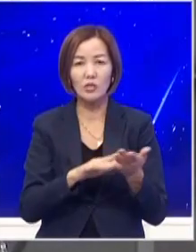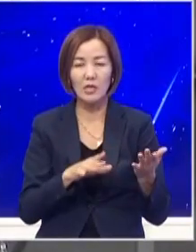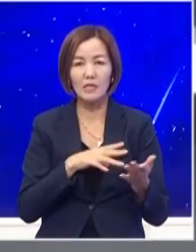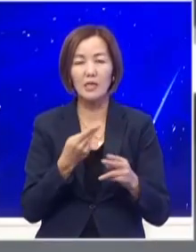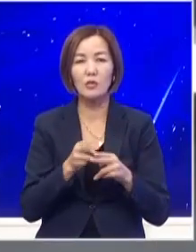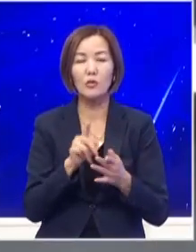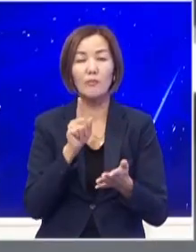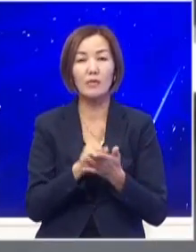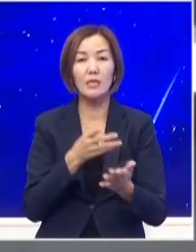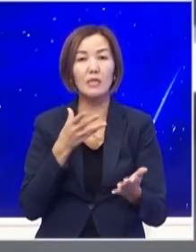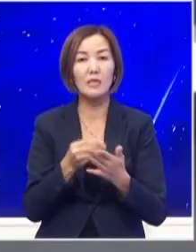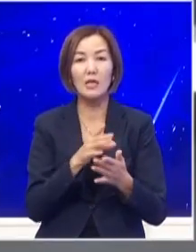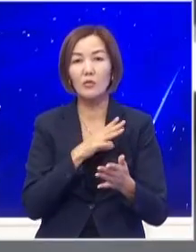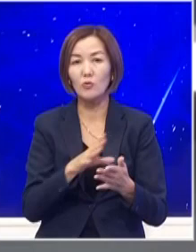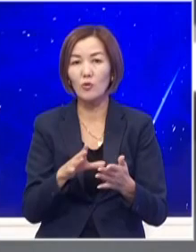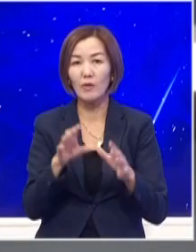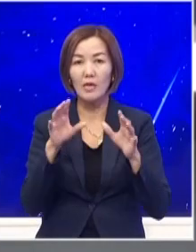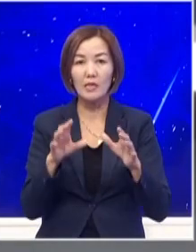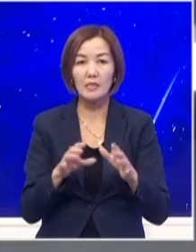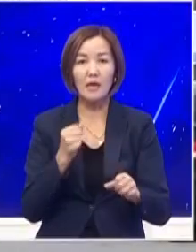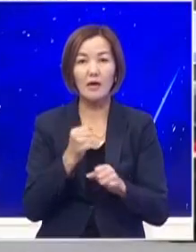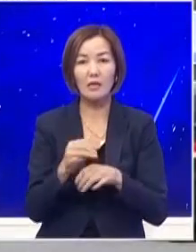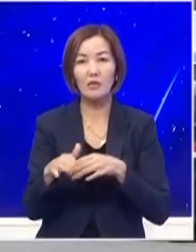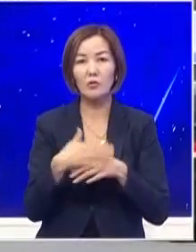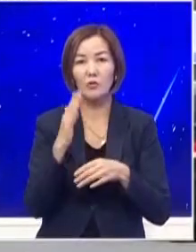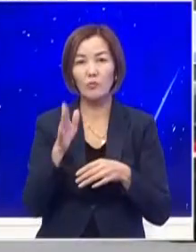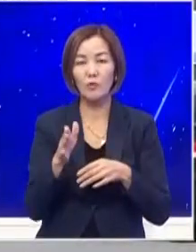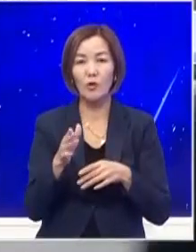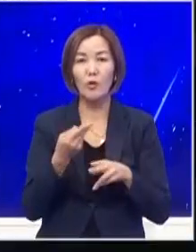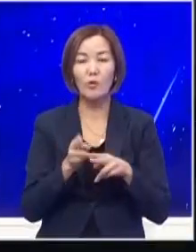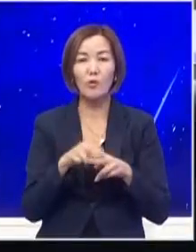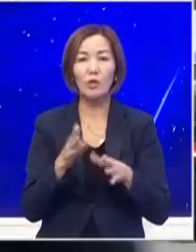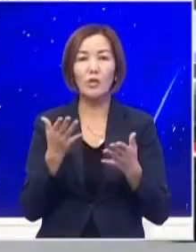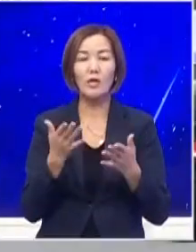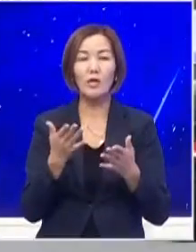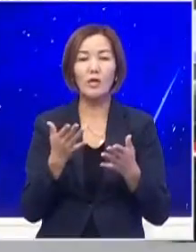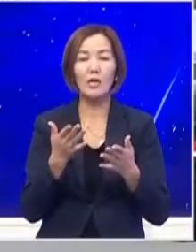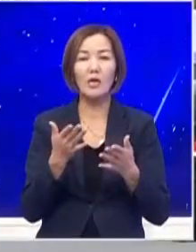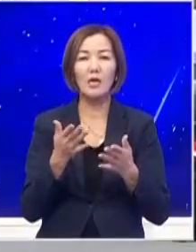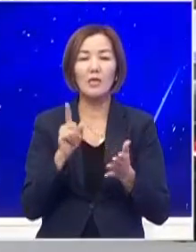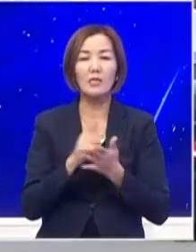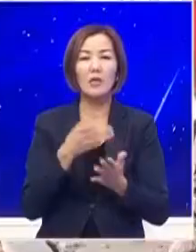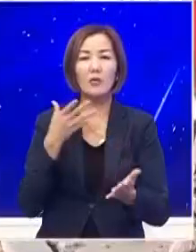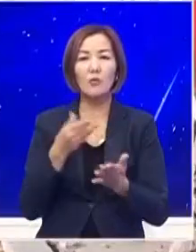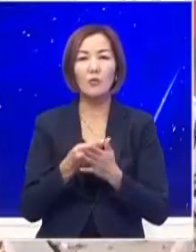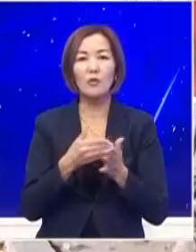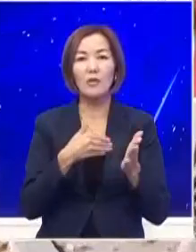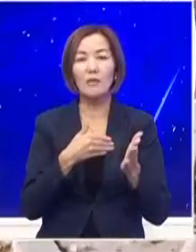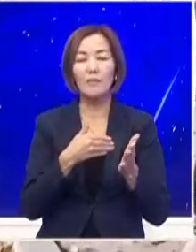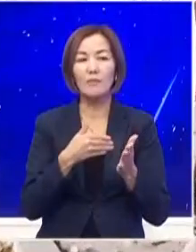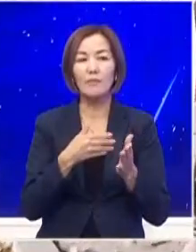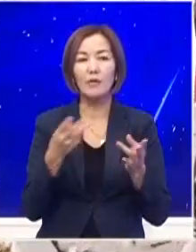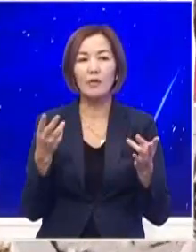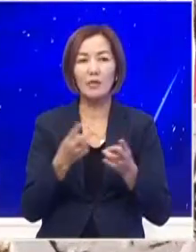Сондықтан міндетті салығын төлемей жүргендер заң аясында қатаң шаралар қолданылуда. Өйткені мәжбүрлеп салық төлеуден басқа